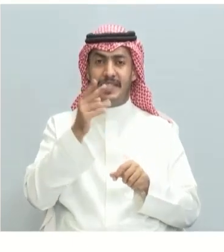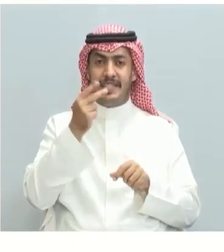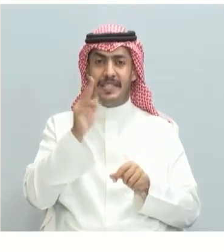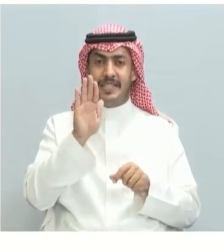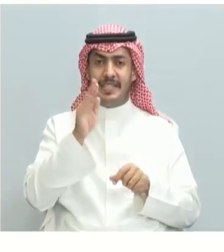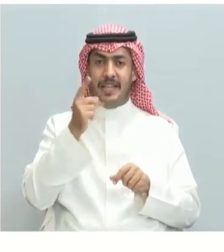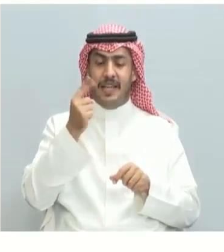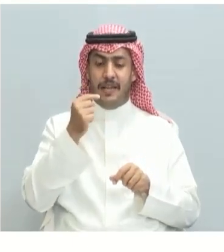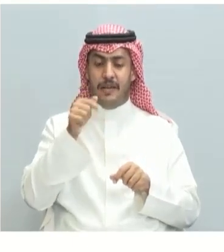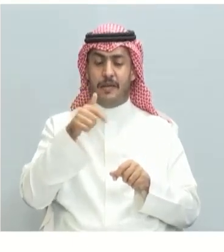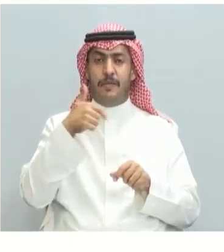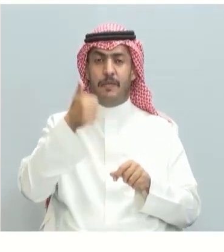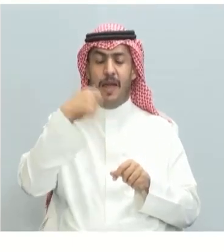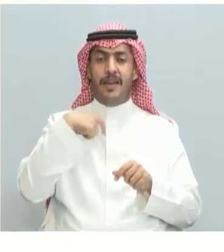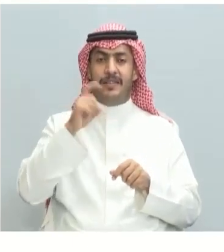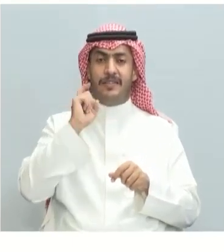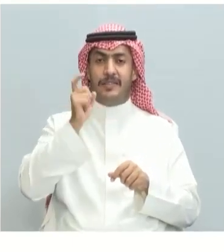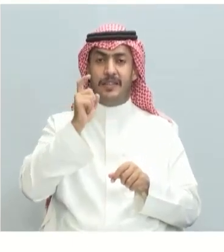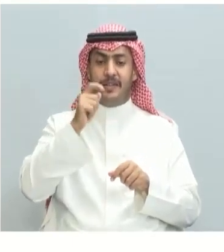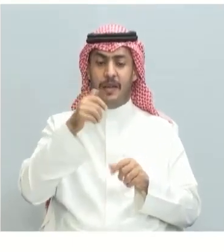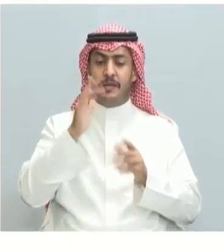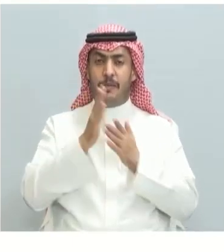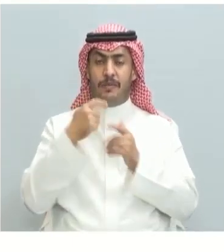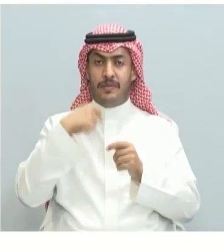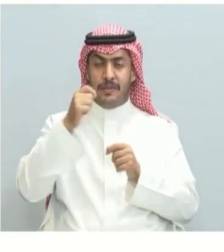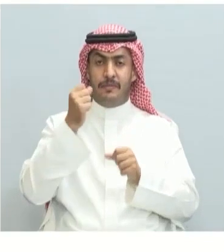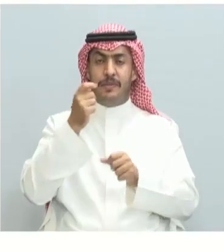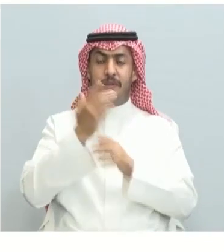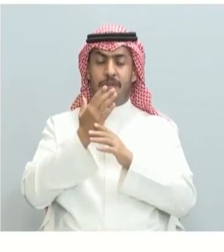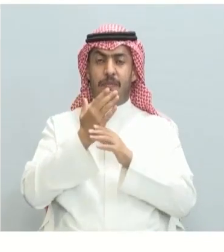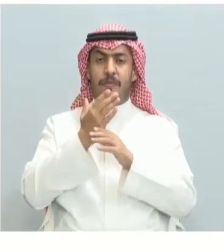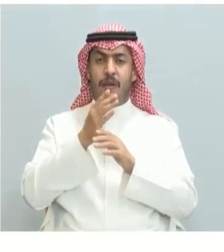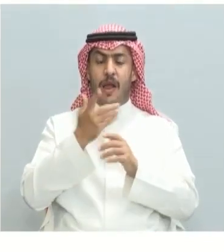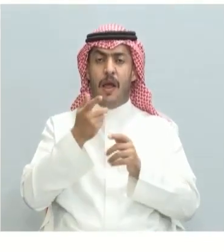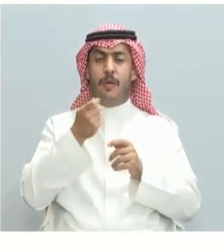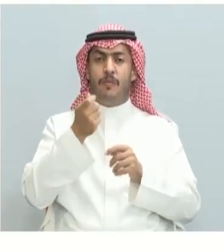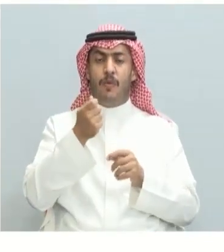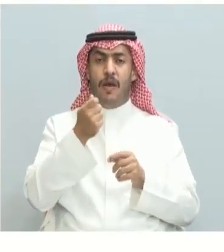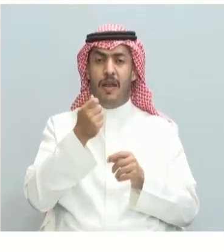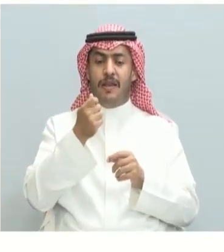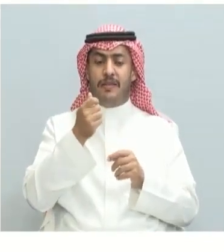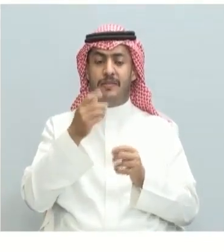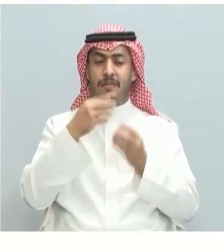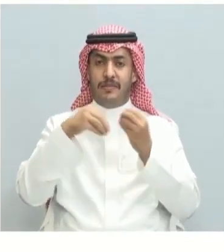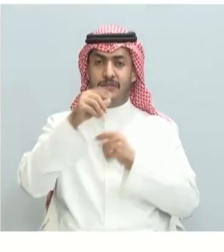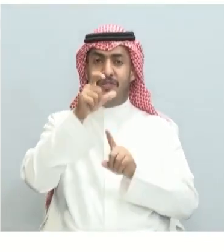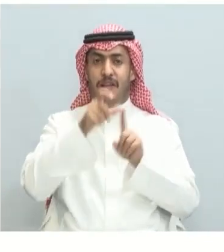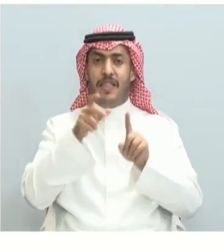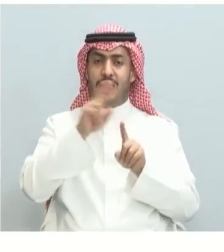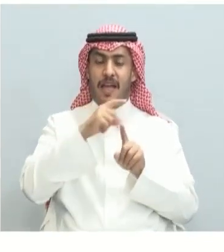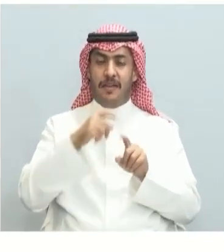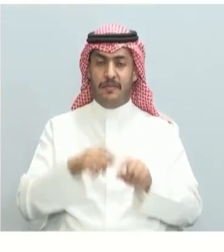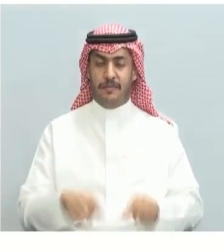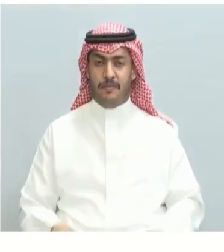السعر الذي يسدد مقابل استخدام الاموال تعود لشخص